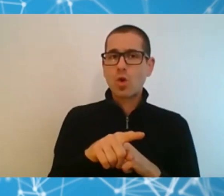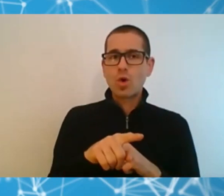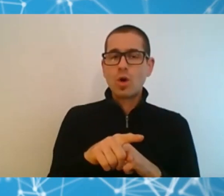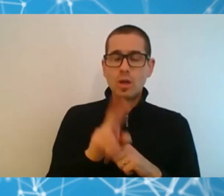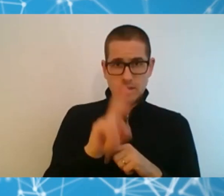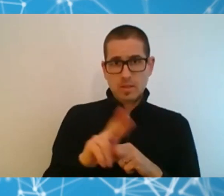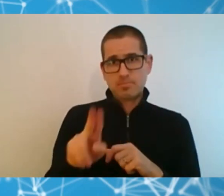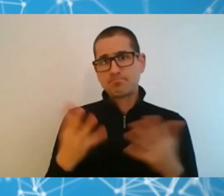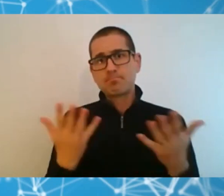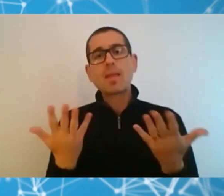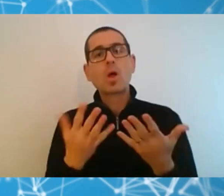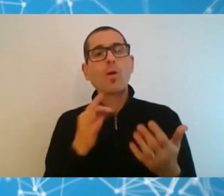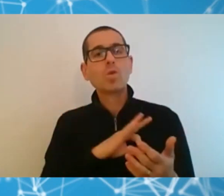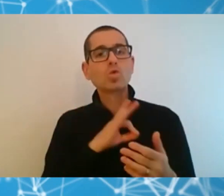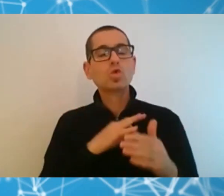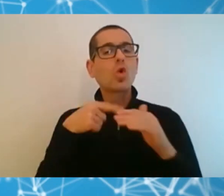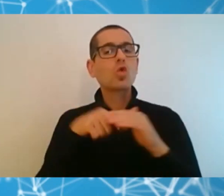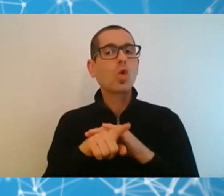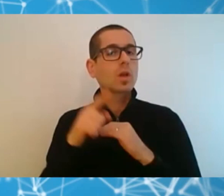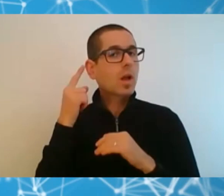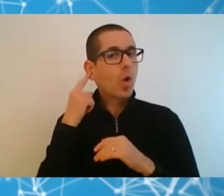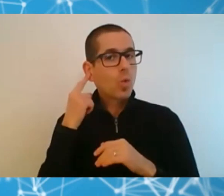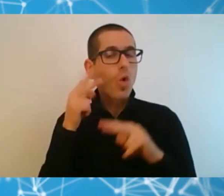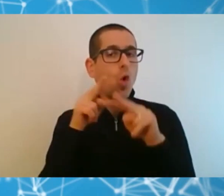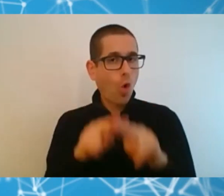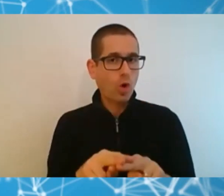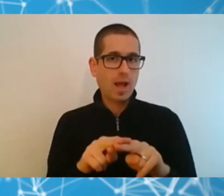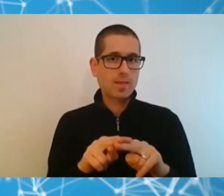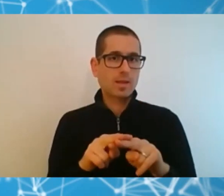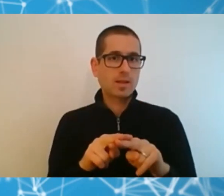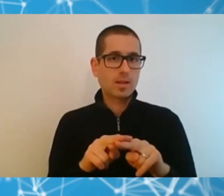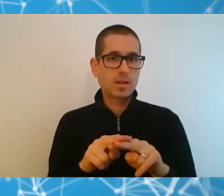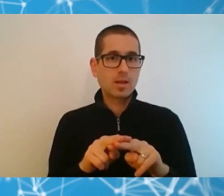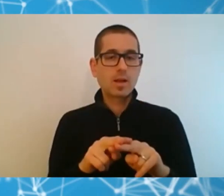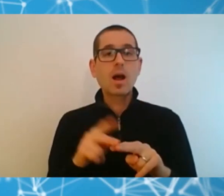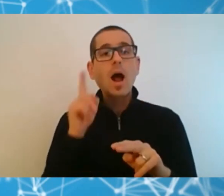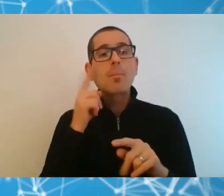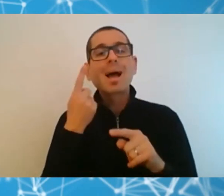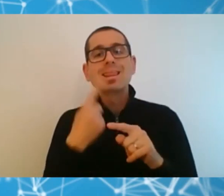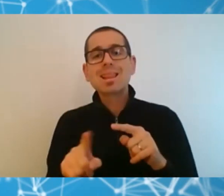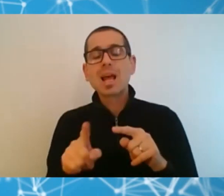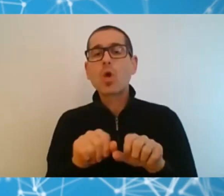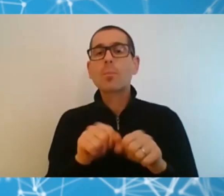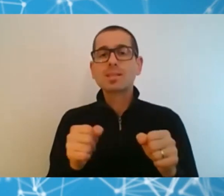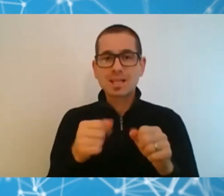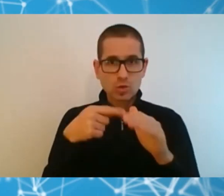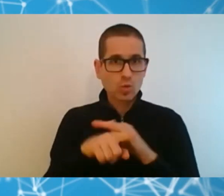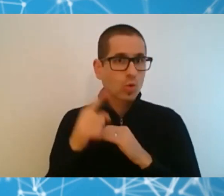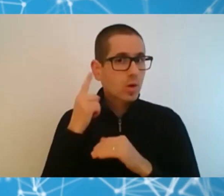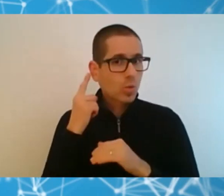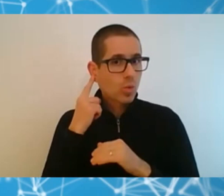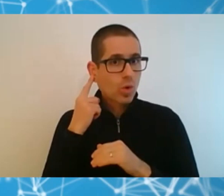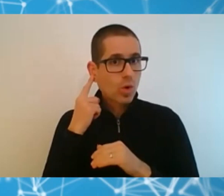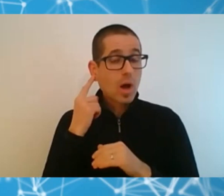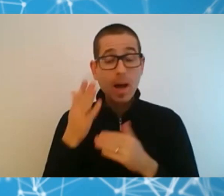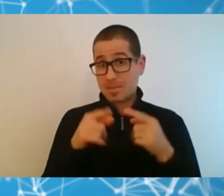imajo neko funkcijo notranjega ušesa ali pa ohranjajo notranje uho ali pa rečemo delno prizadeto notranje uho. Tam pri